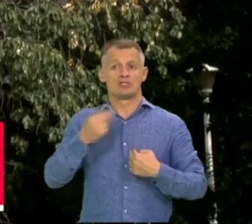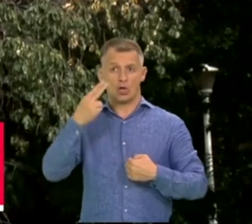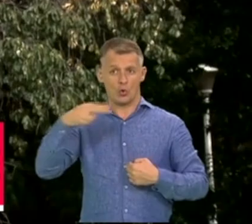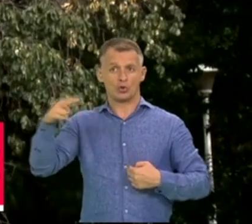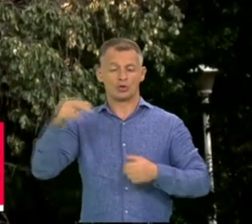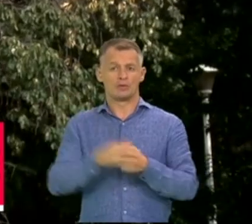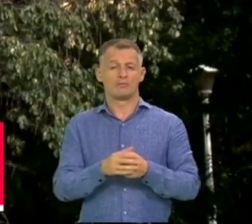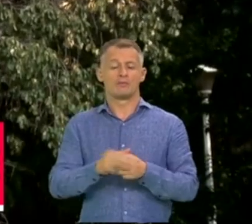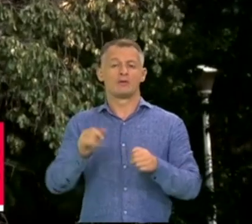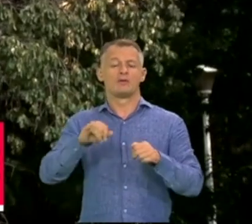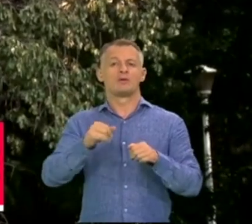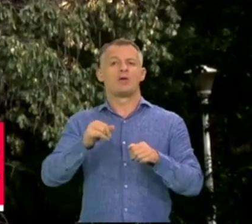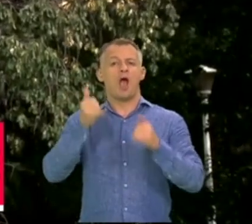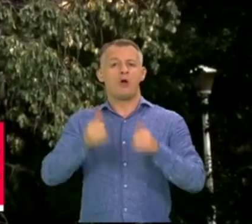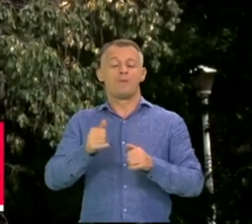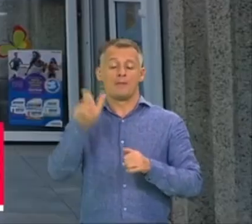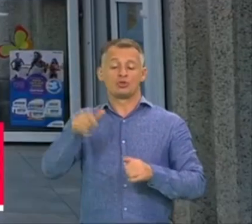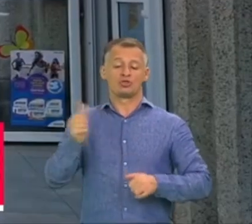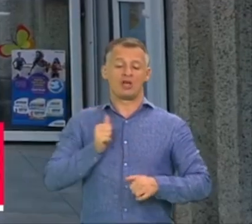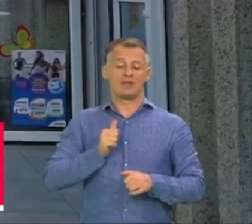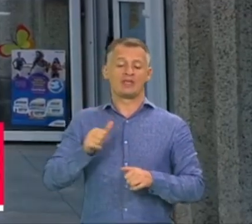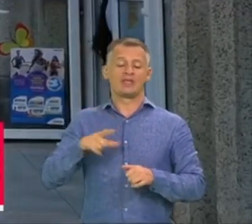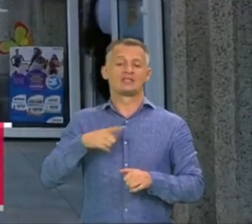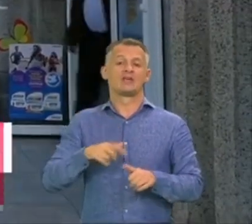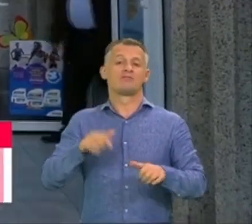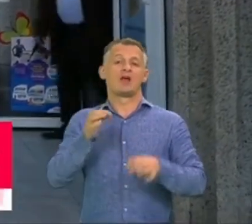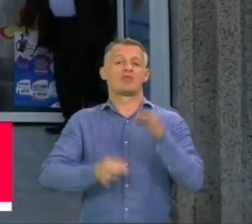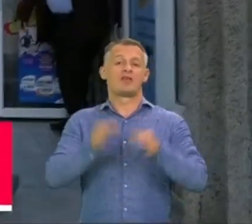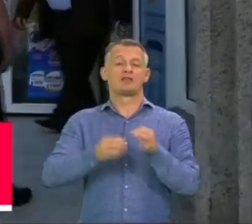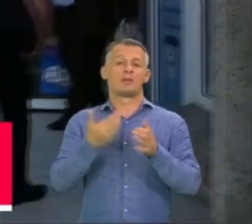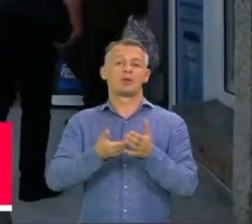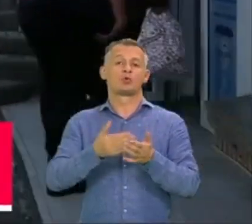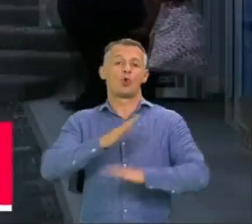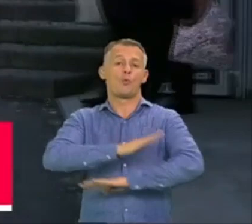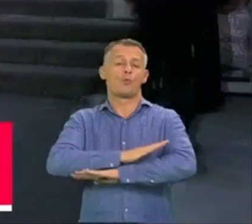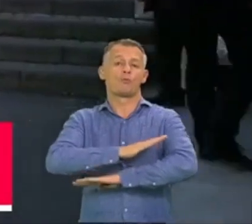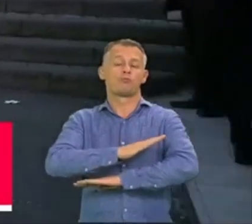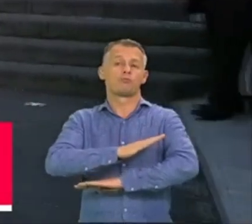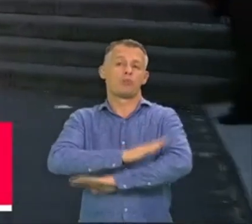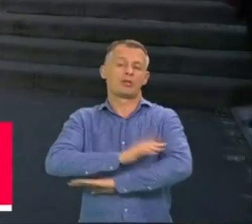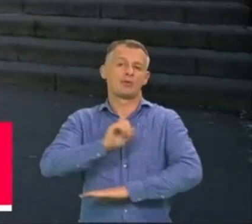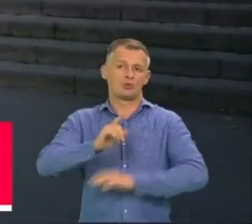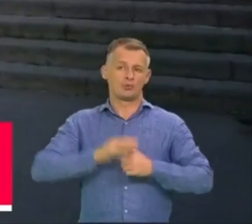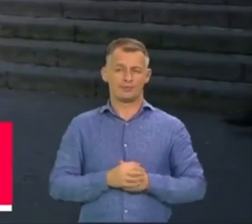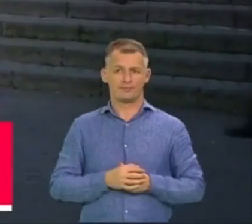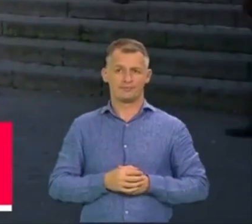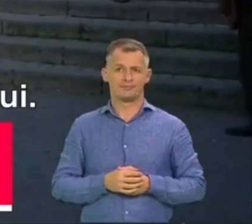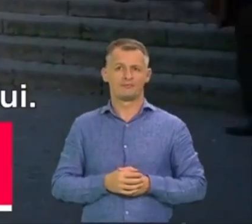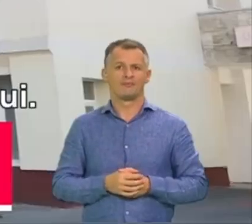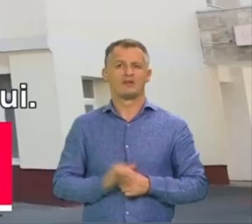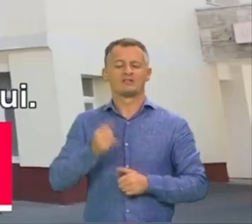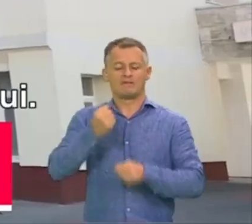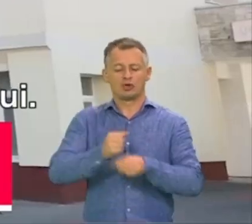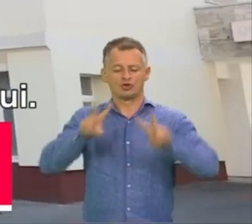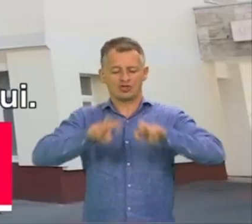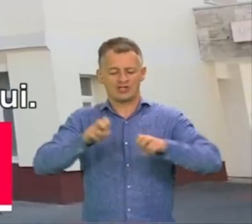deschis un dosar penal, iar jandarmul este anchetat acum. La nivelul inspectoratului de jandarm județean Argeș a fost demarată